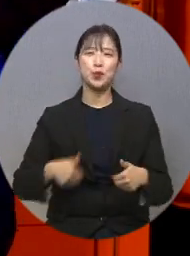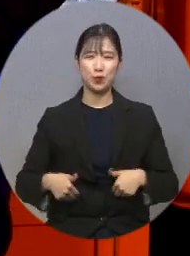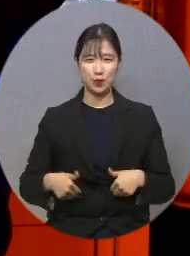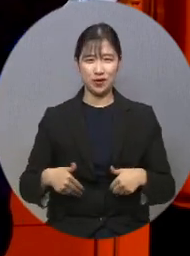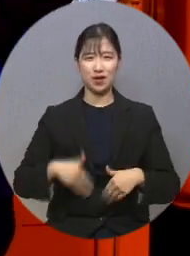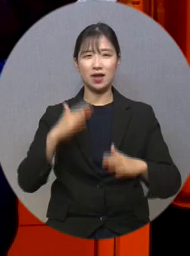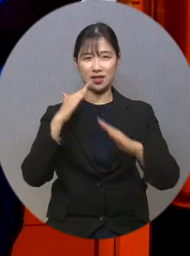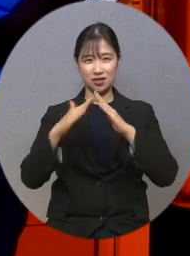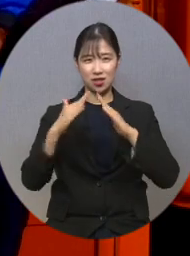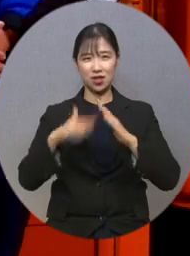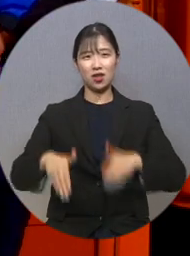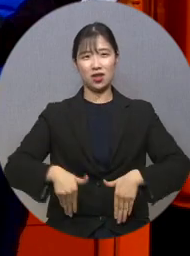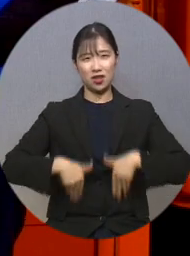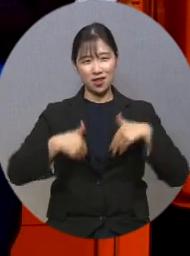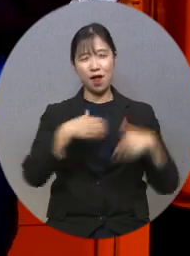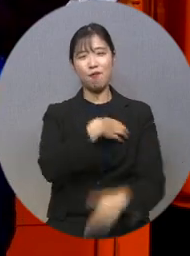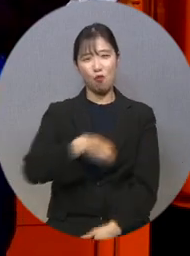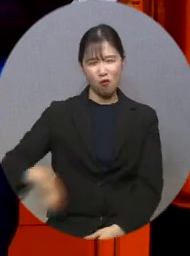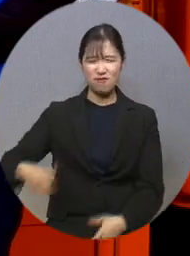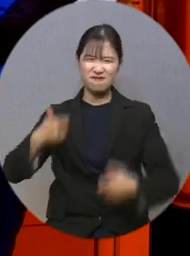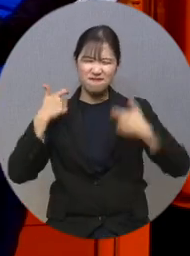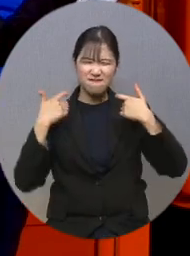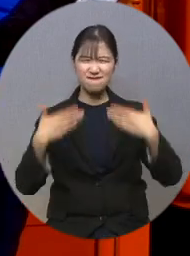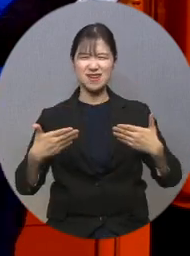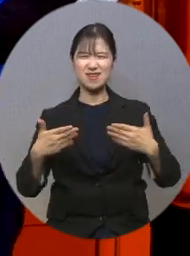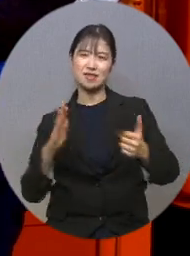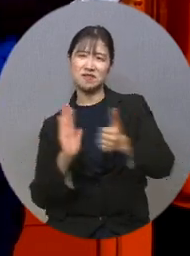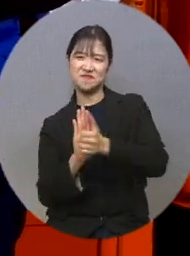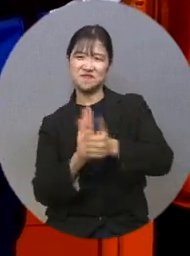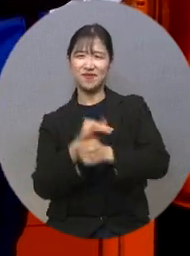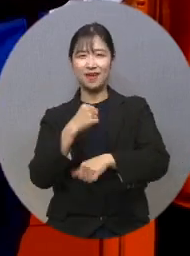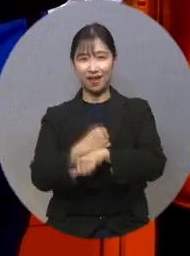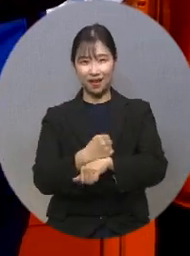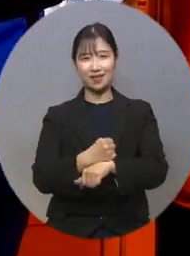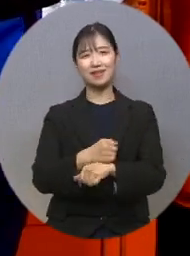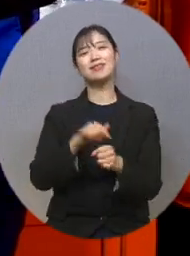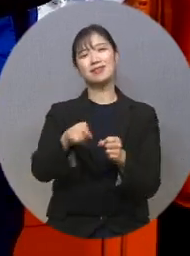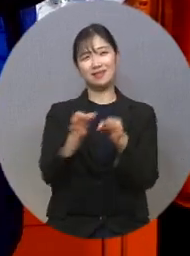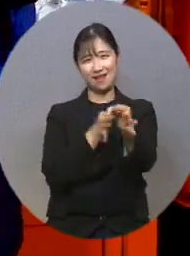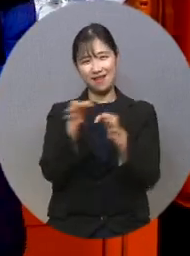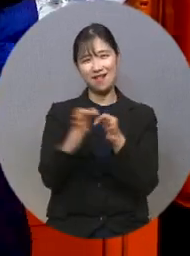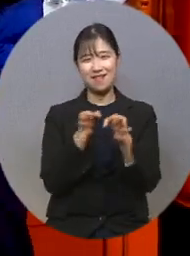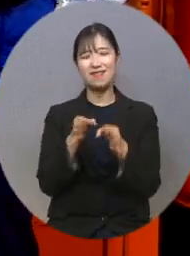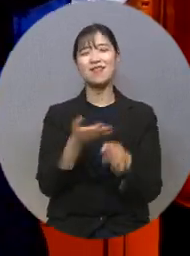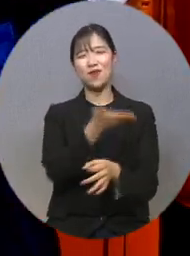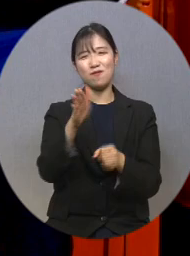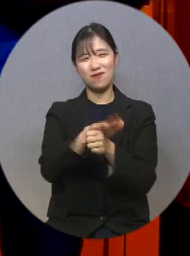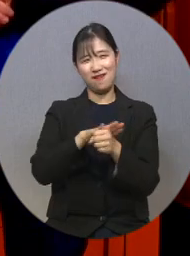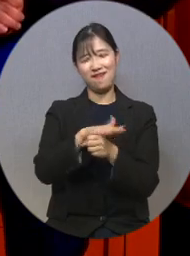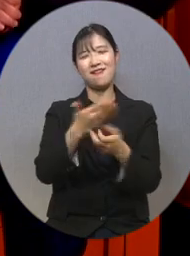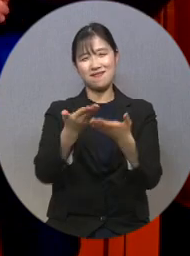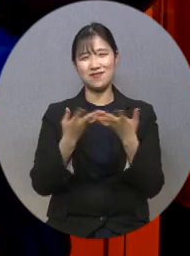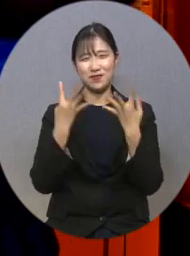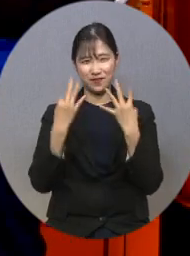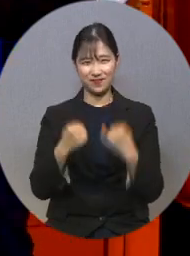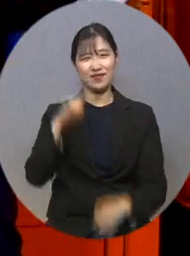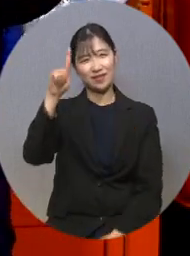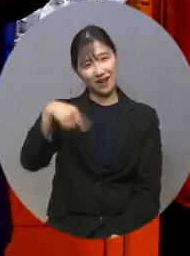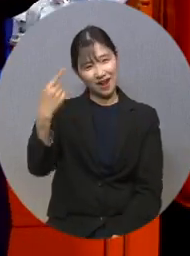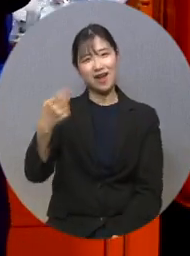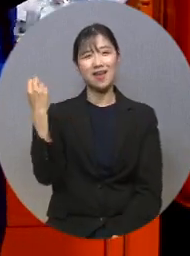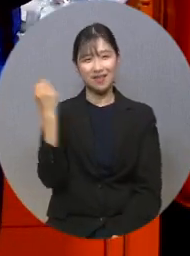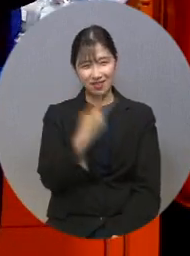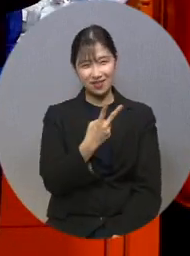전남도청이 확실하게 밀고 있는 남도장터 많이 많이 사랑해주시고요. 저희는 다음에 또